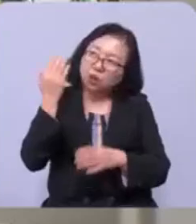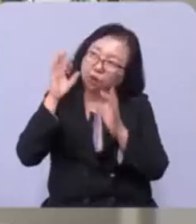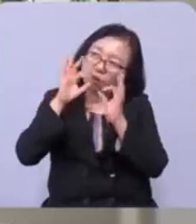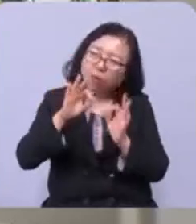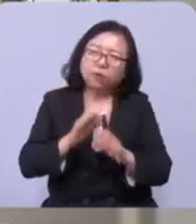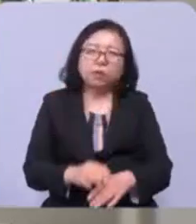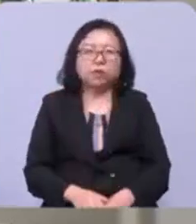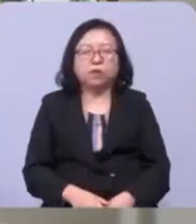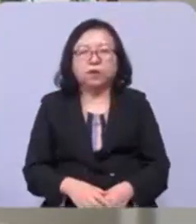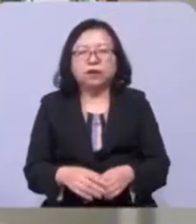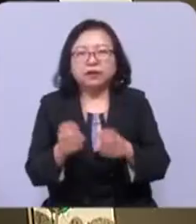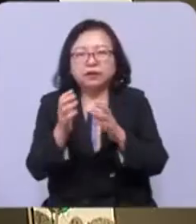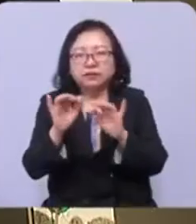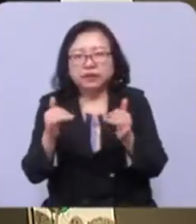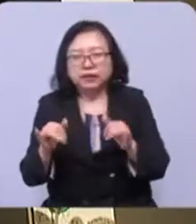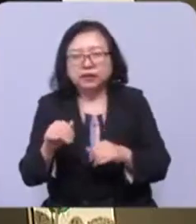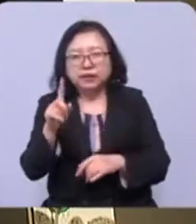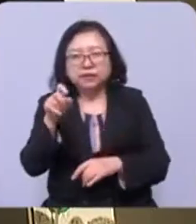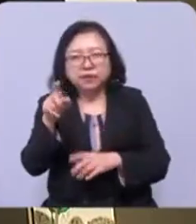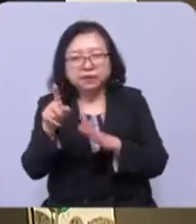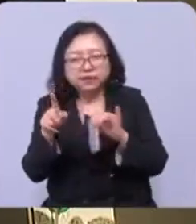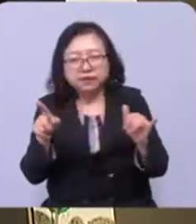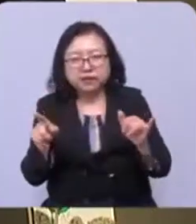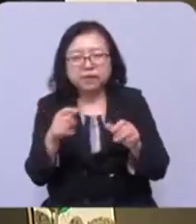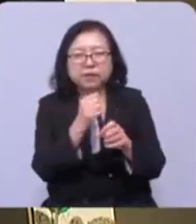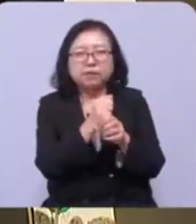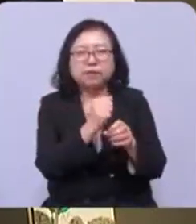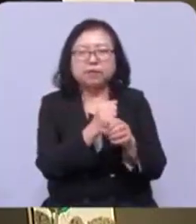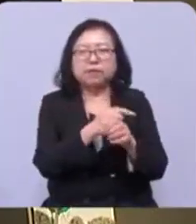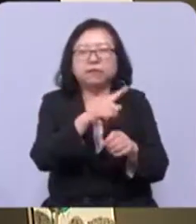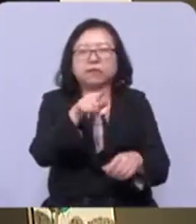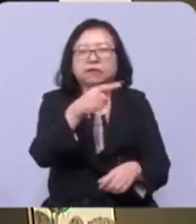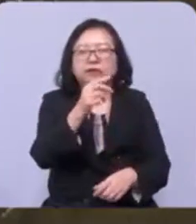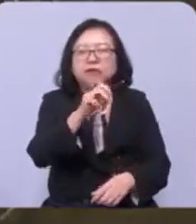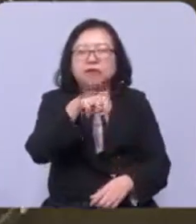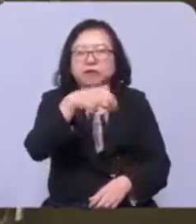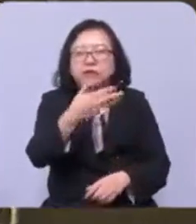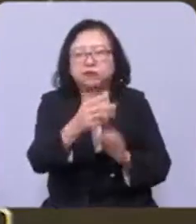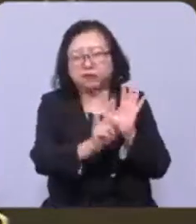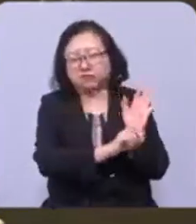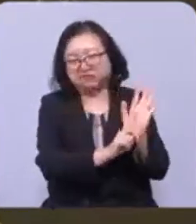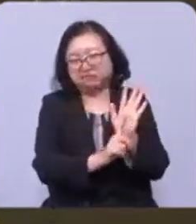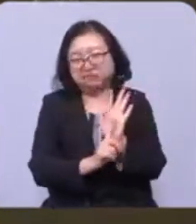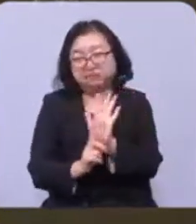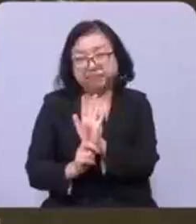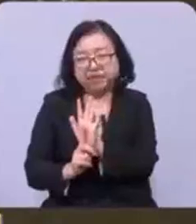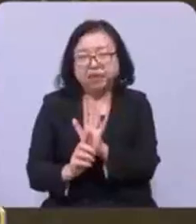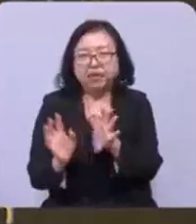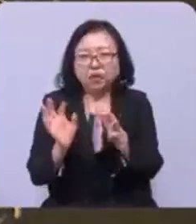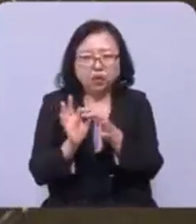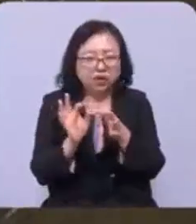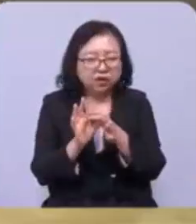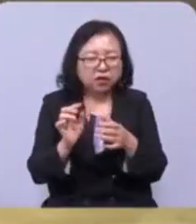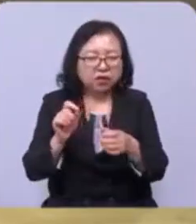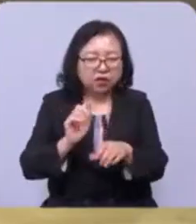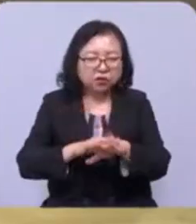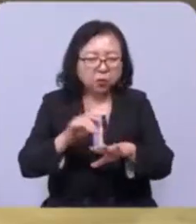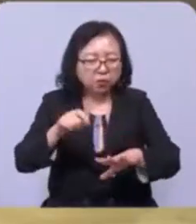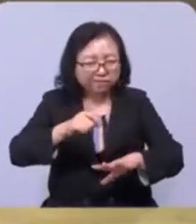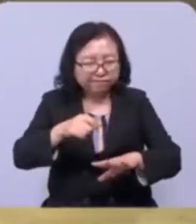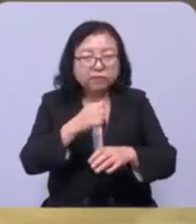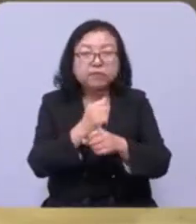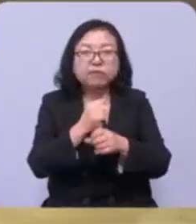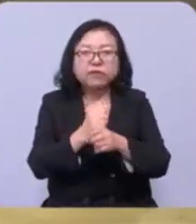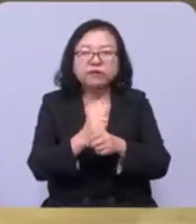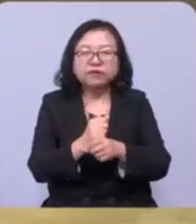작품 138점을 한자리에 모았습니다. 한 땀 한 땀 이어져서 하나의 완전한